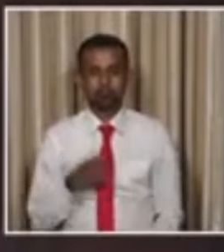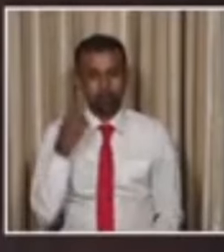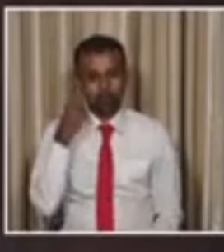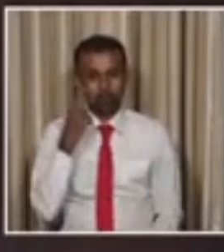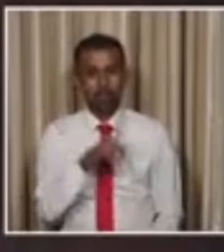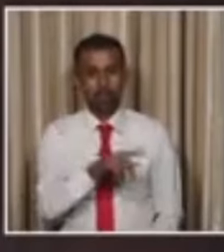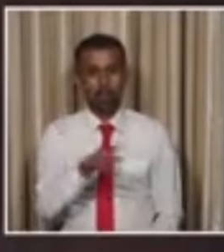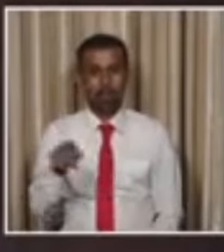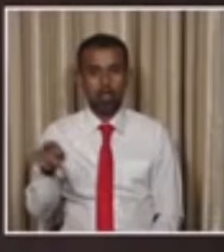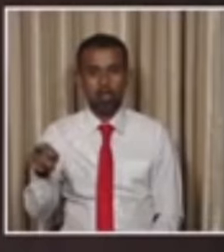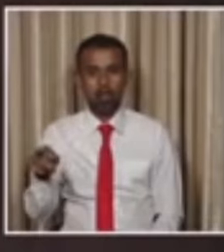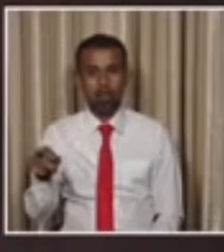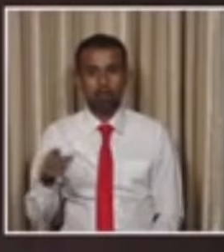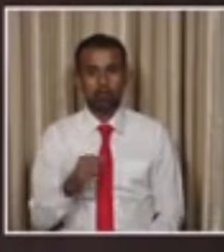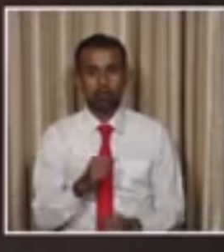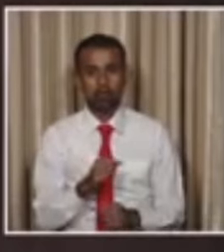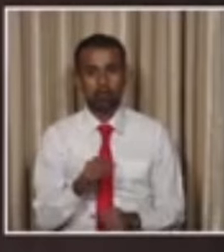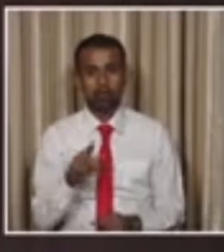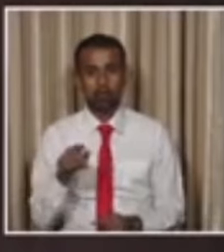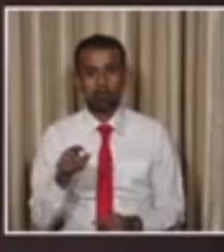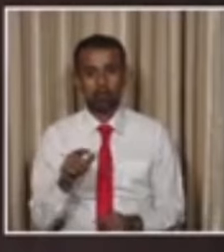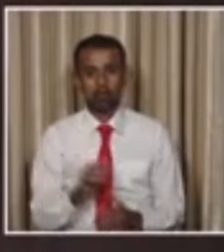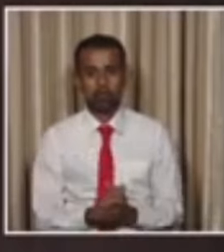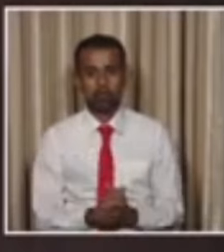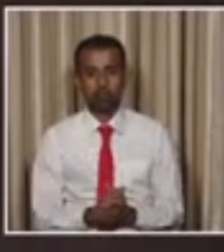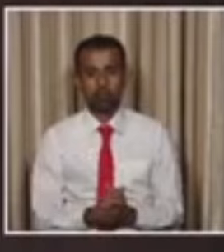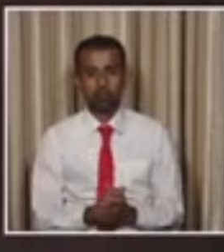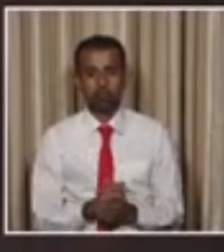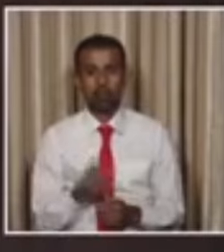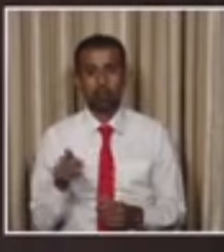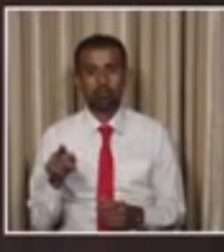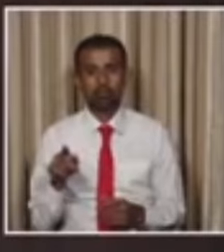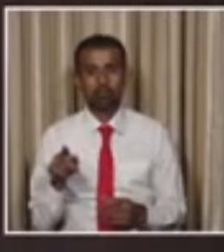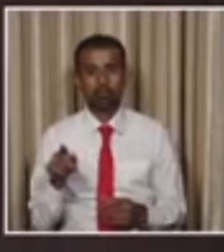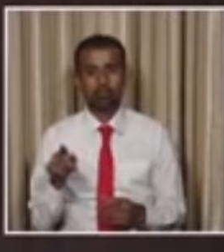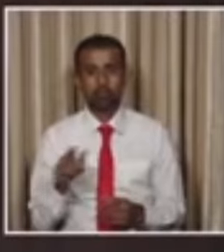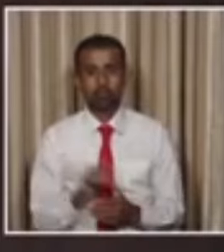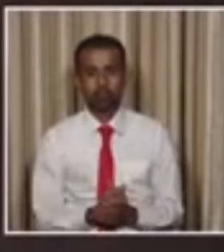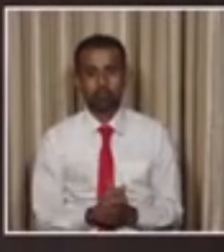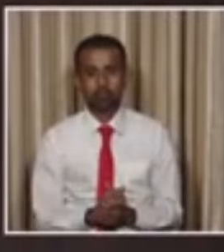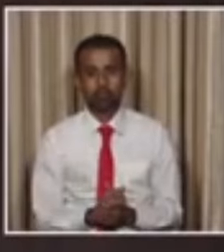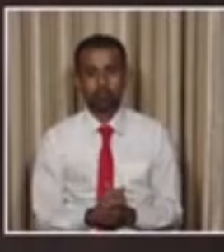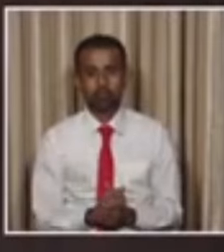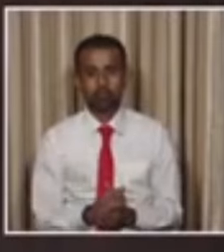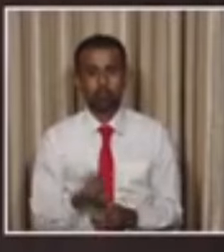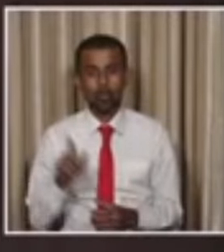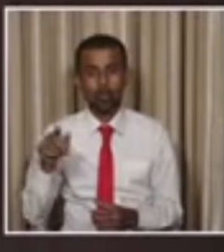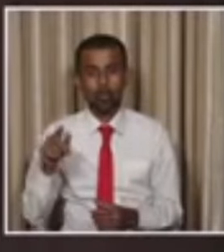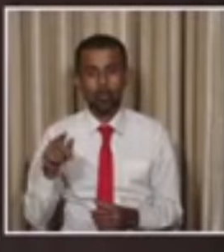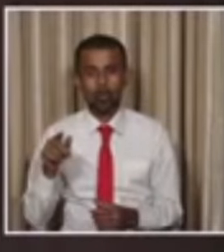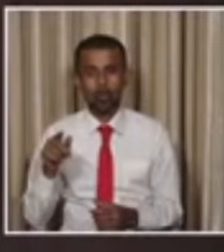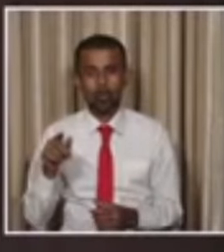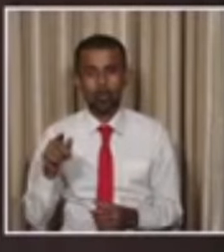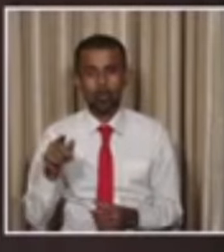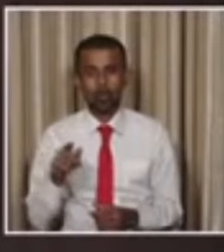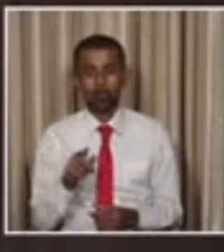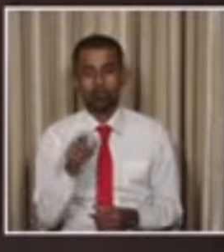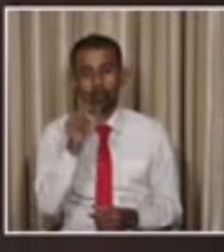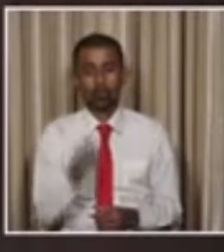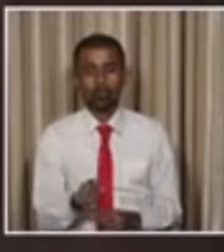මේ ජොකා කවුද කියලා හොයාගන්න බැරුව හිටි. ජොකියාද ජොකාද කවුද? හරි, කවුද ඔබතුමාලා ජොකිය කියලා පොඩ්ඩක් කියලා දෙන්න